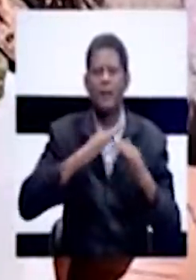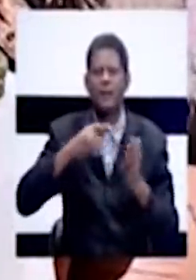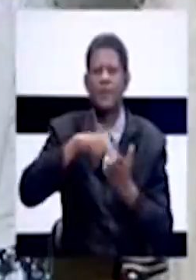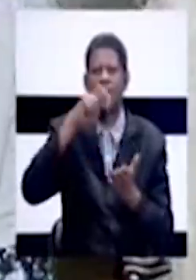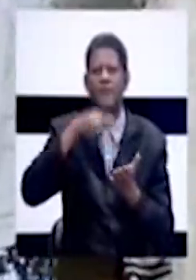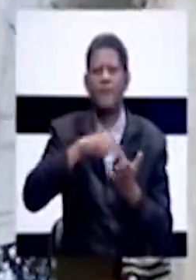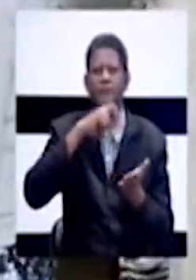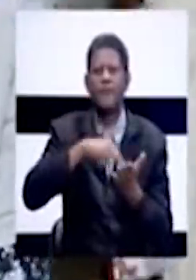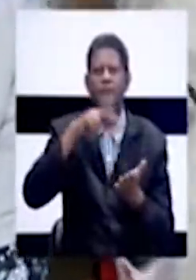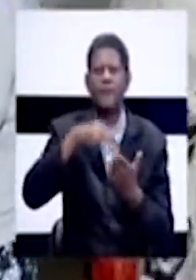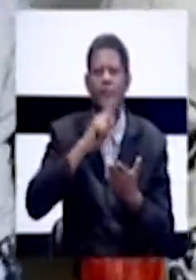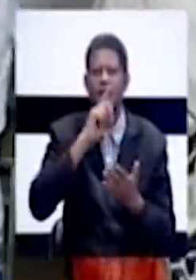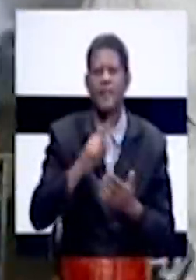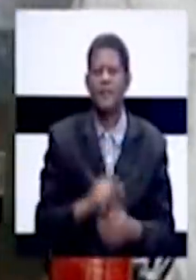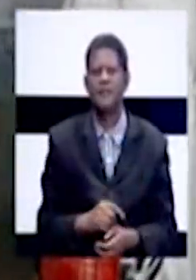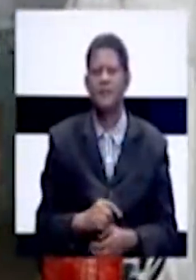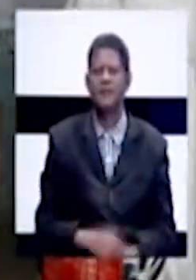ኢና